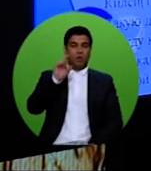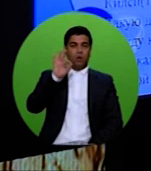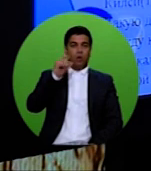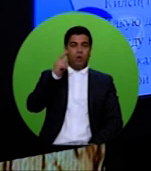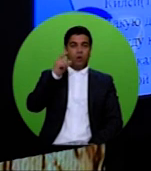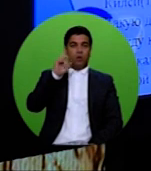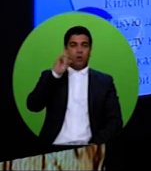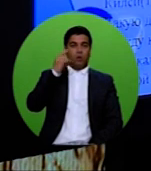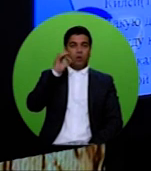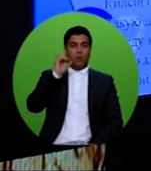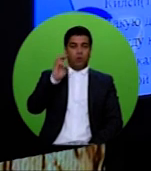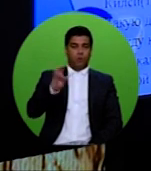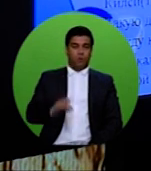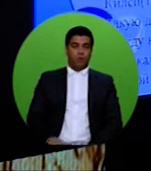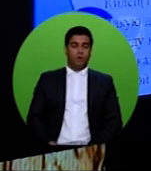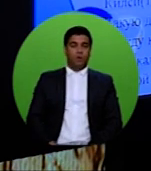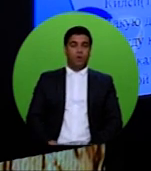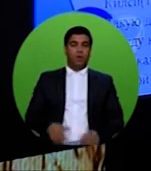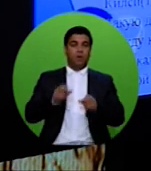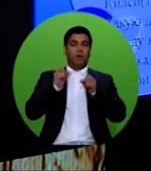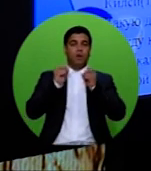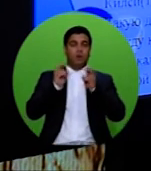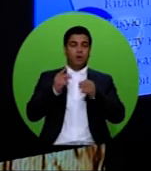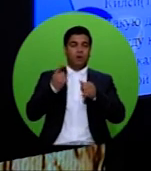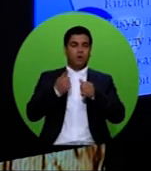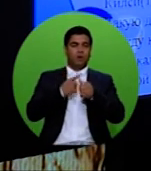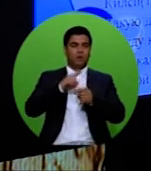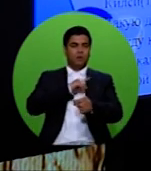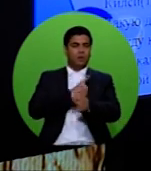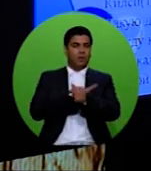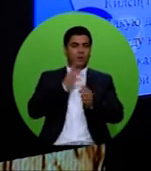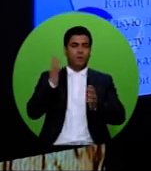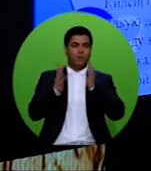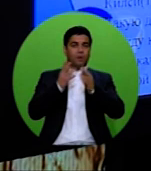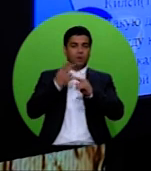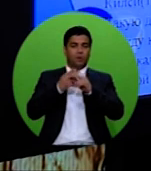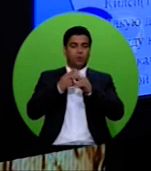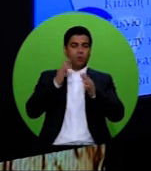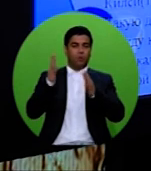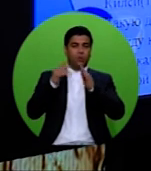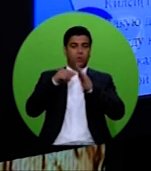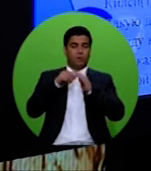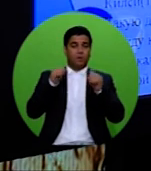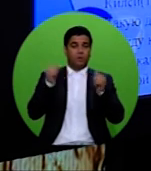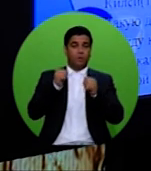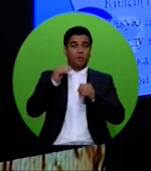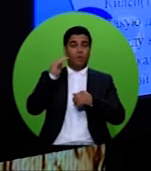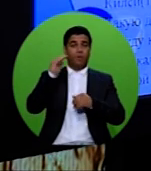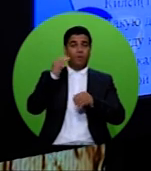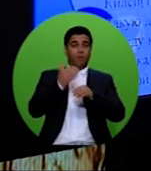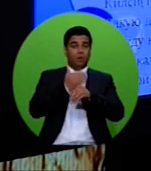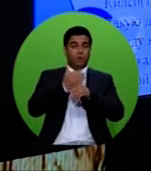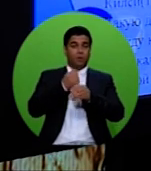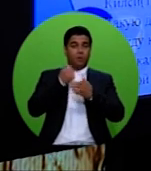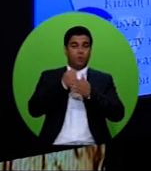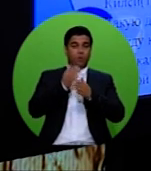Черчик-Ахангаранский округ. Как называется сильный ветер, который дует зимой из Ферганской долины в